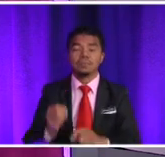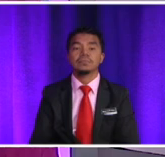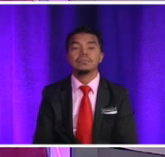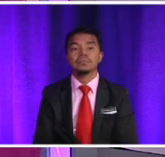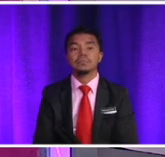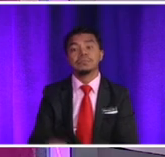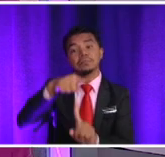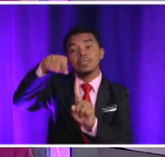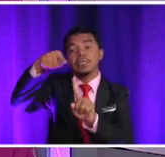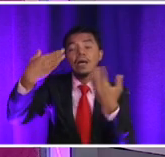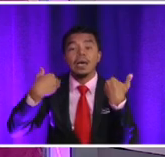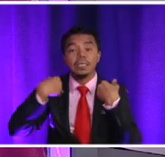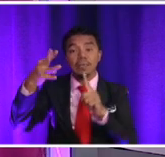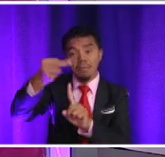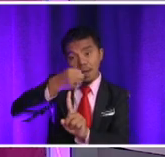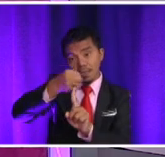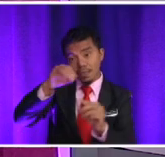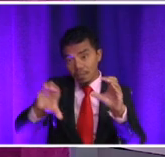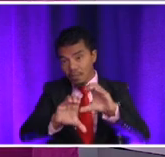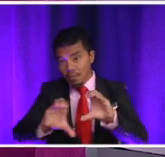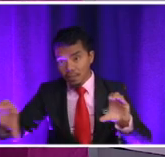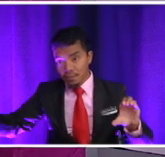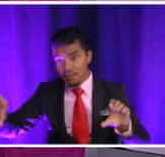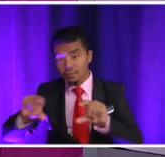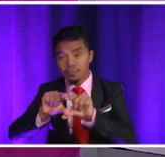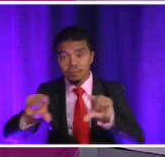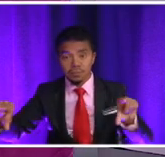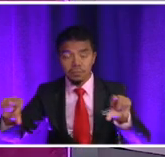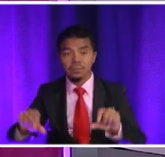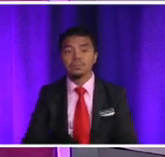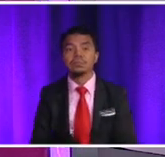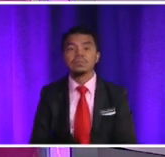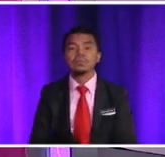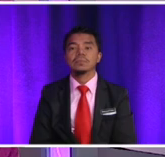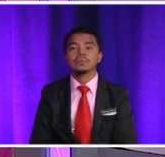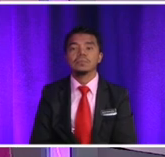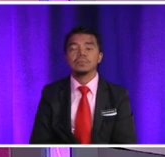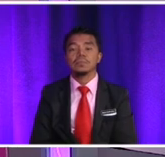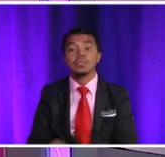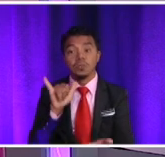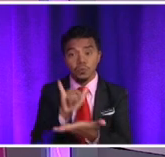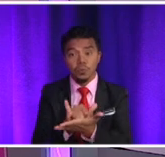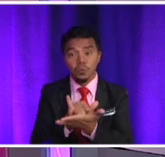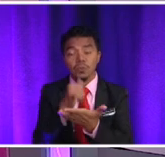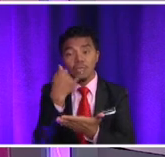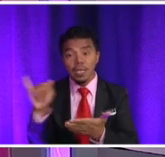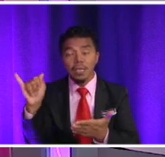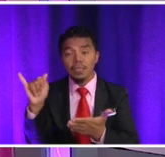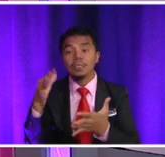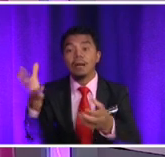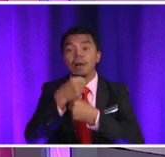ada markah dekat sini dia sebenarnya membantu buri untuk mengetahui